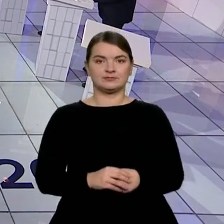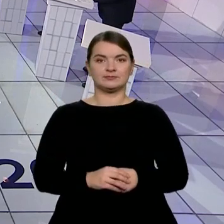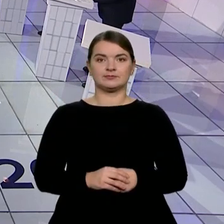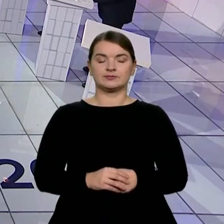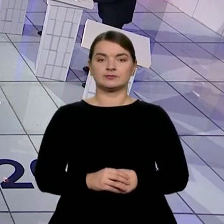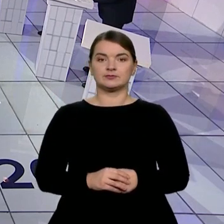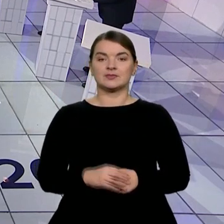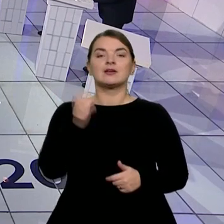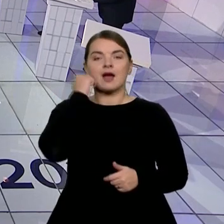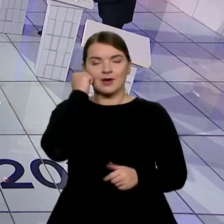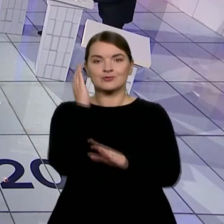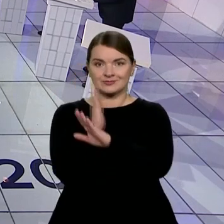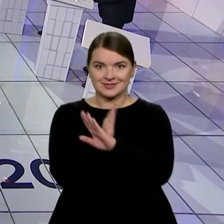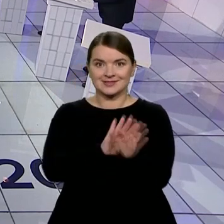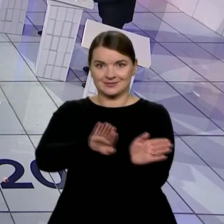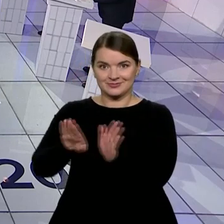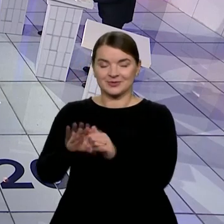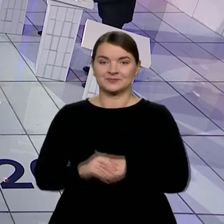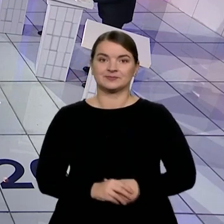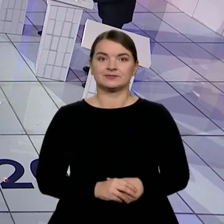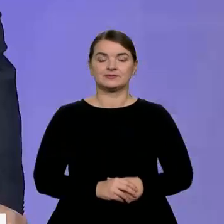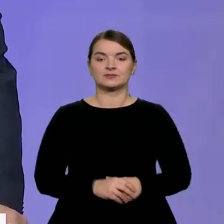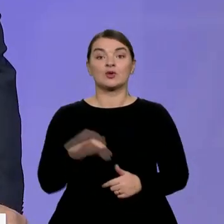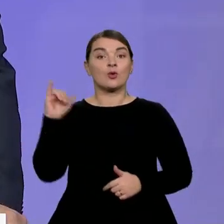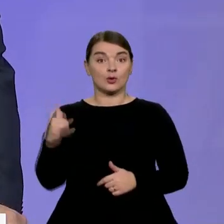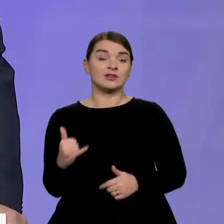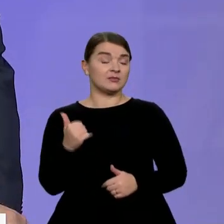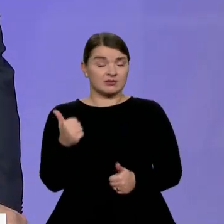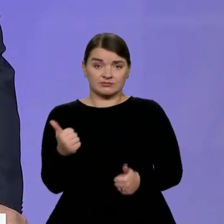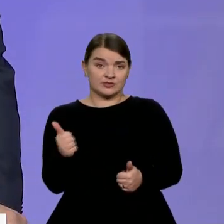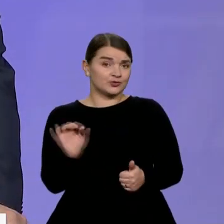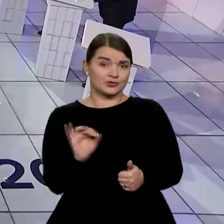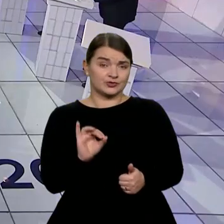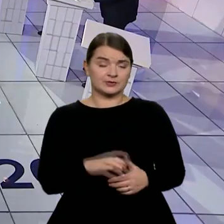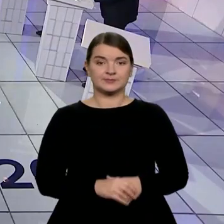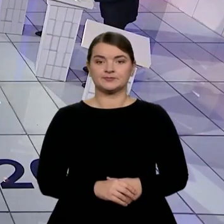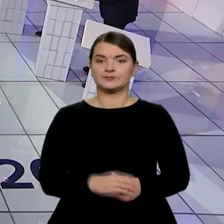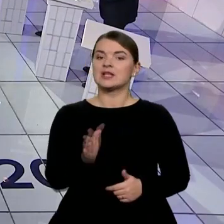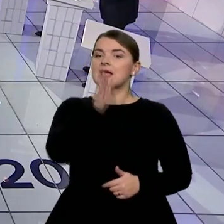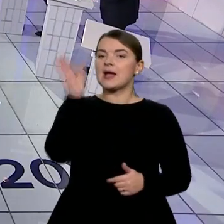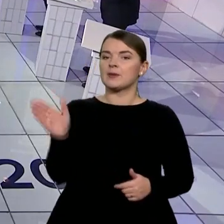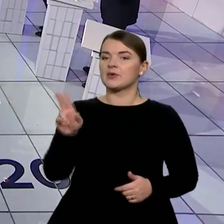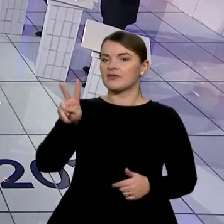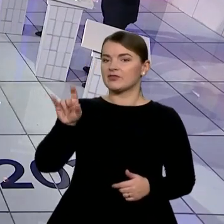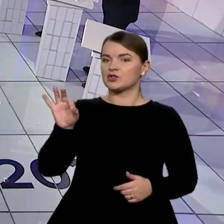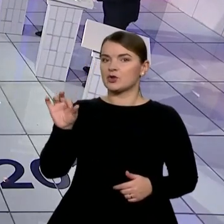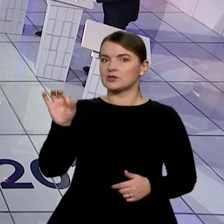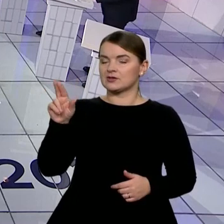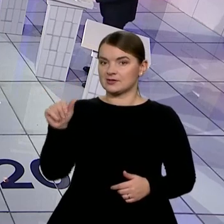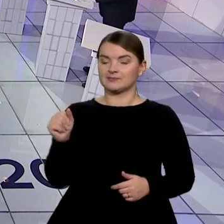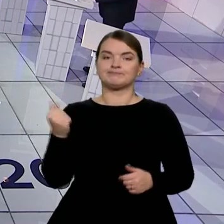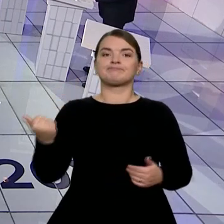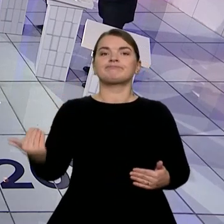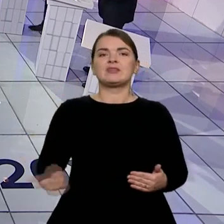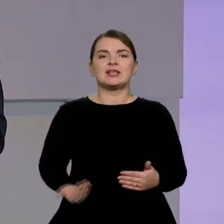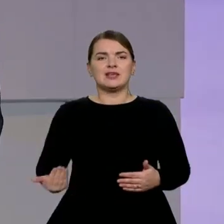o pati kokybė studijų ir visa kita, tai nieko nenusileidžia. Šiaip gyvenimas yra įvairus ir kartais būna